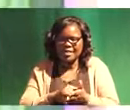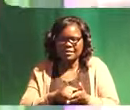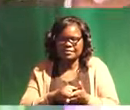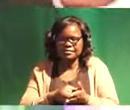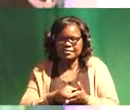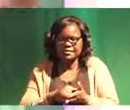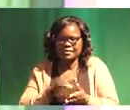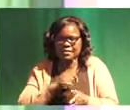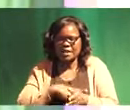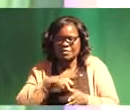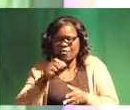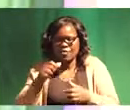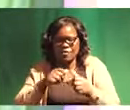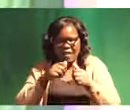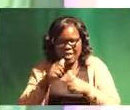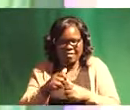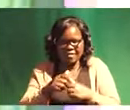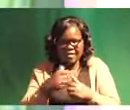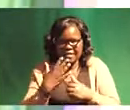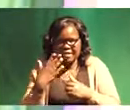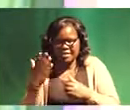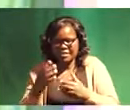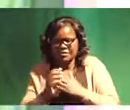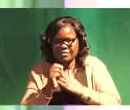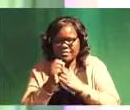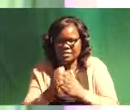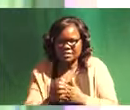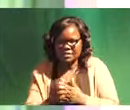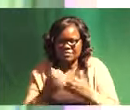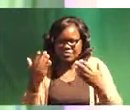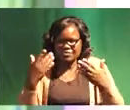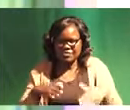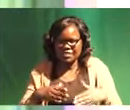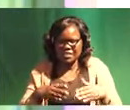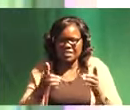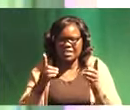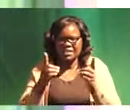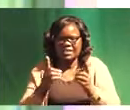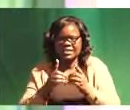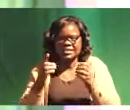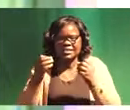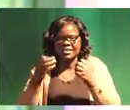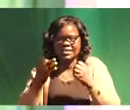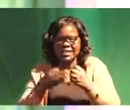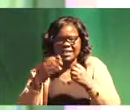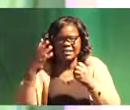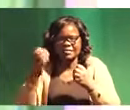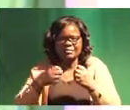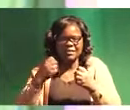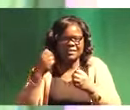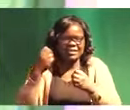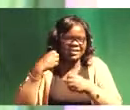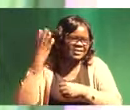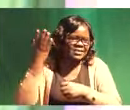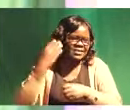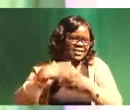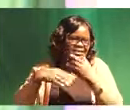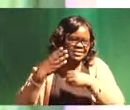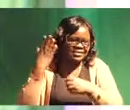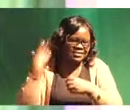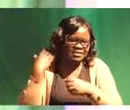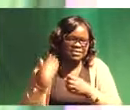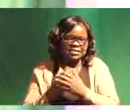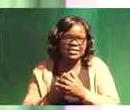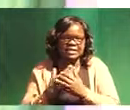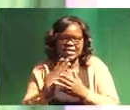kwamba tukienda mbele mambo ya viongozi tulimaliza tarehe 9 mwezi wa 8 mwaka uliopita. Ile